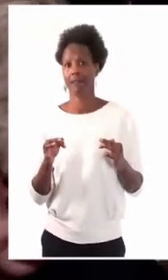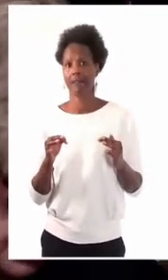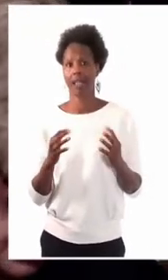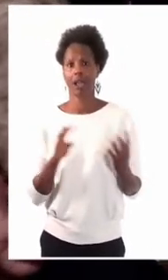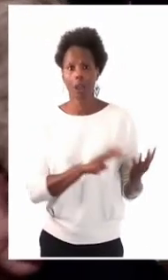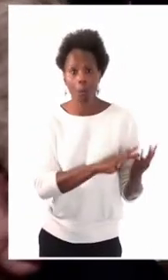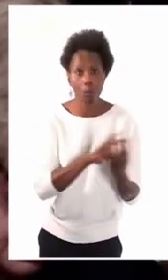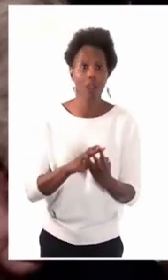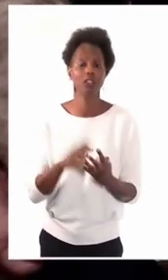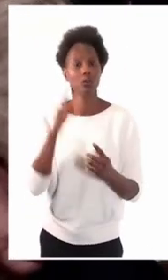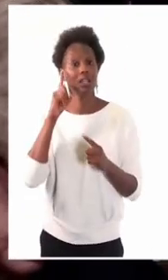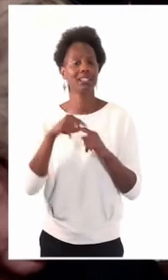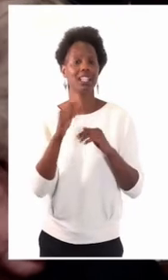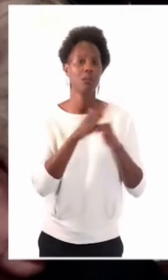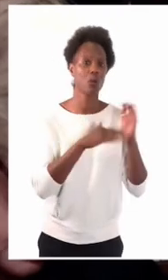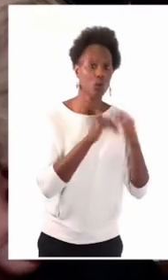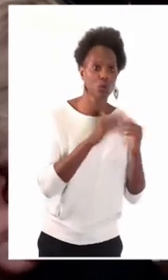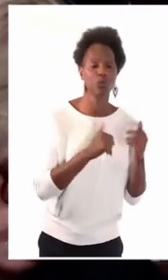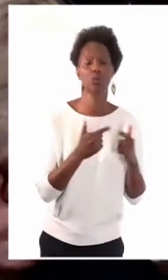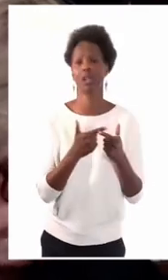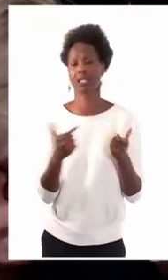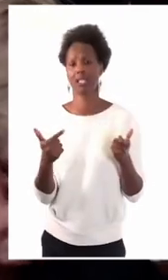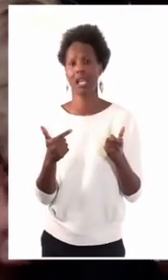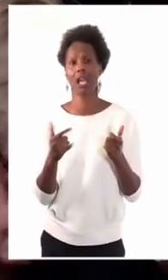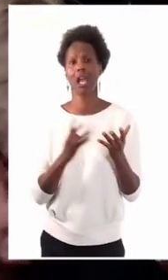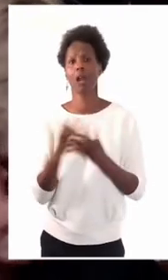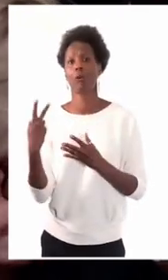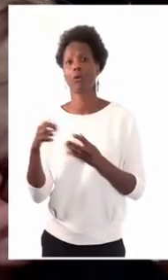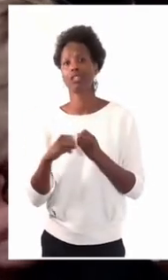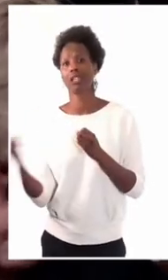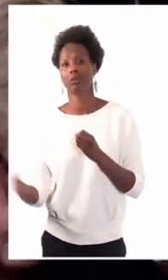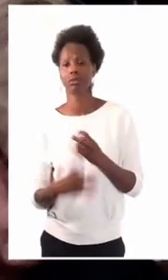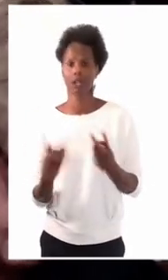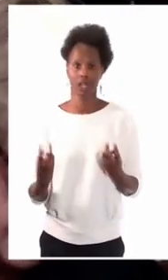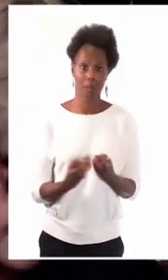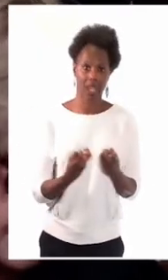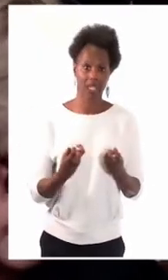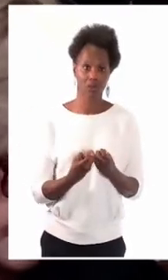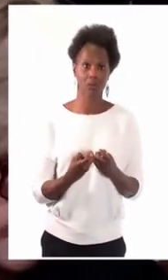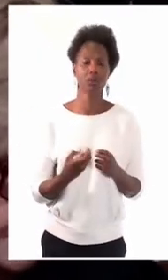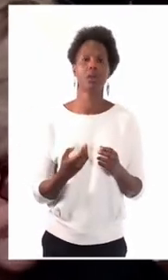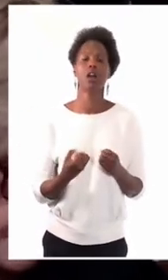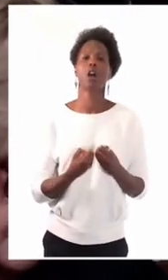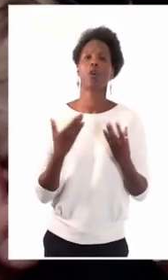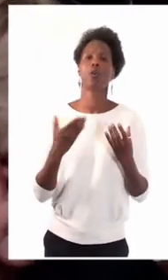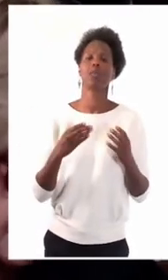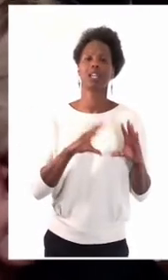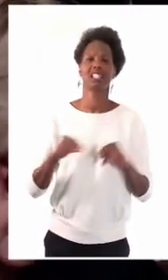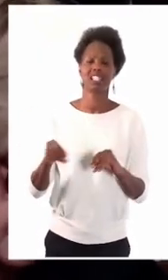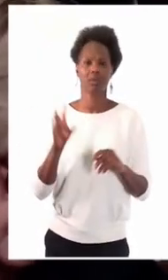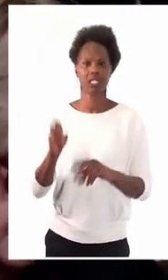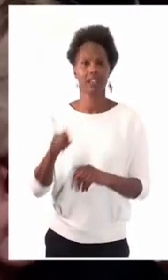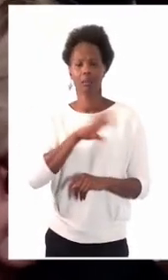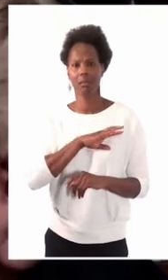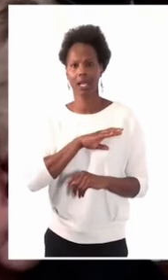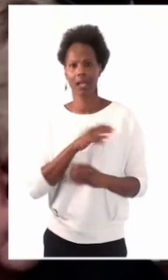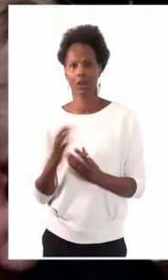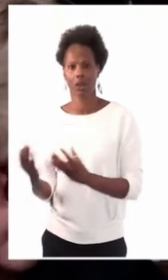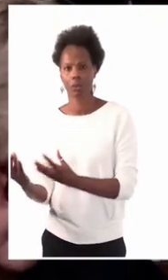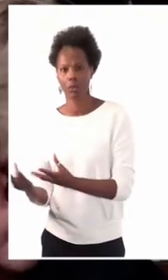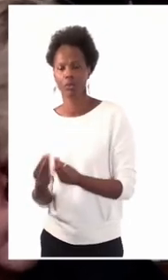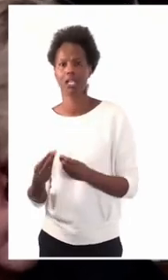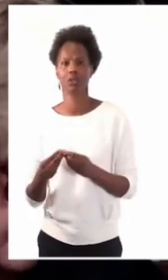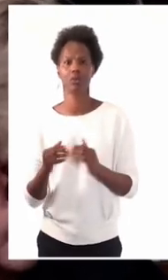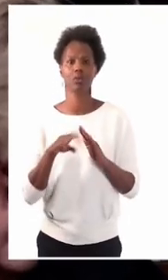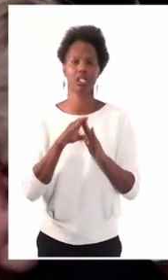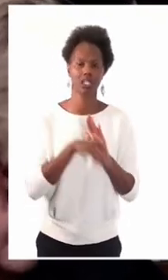votre projet, eux, ont été abandonnés. Je pourrais parler du nombre d'espaces verts par habitant qui a reculé, du nombre de crèches qui reculent, etc., etc. Et